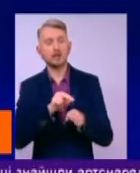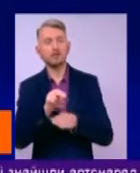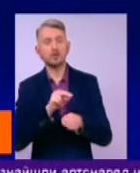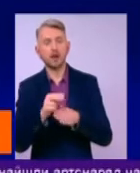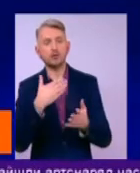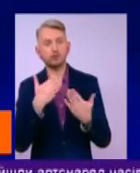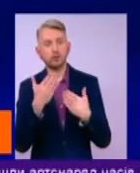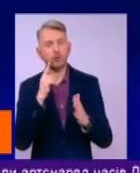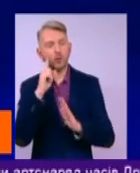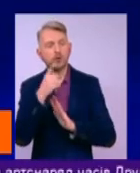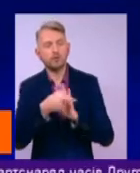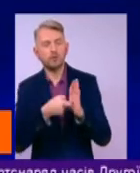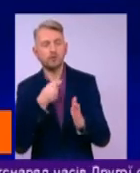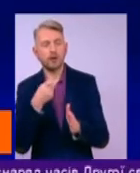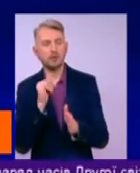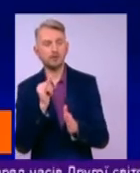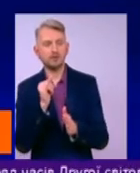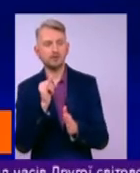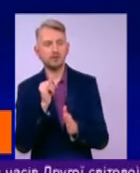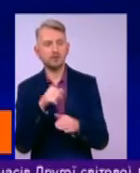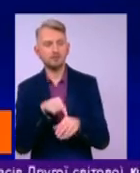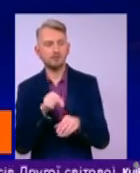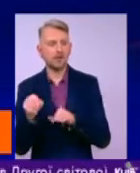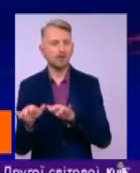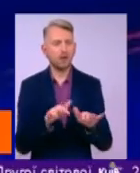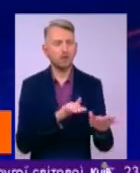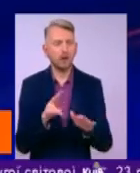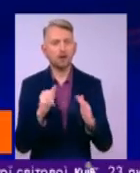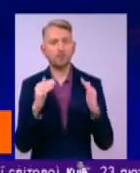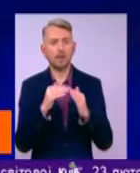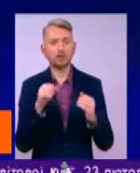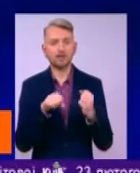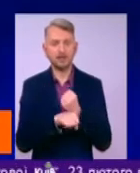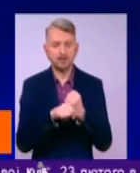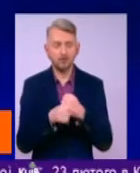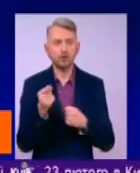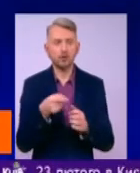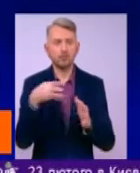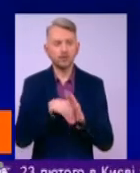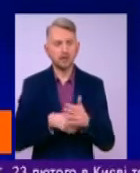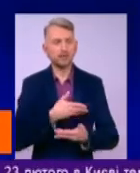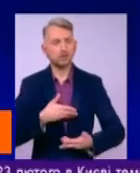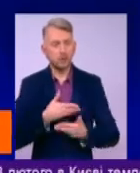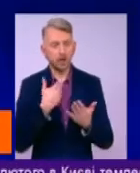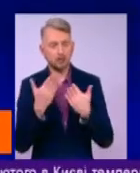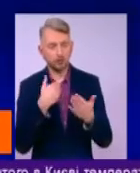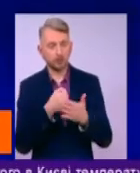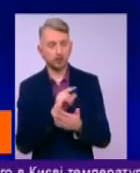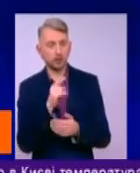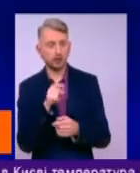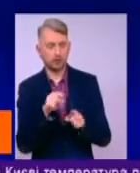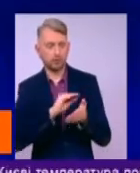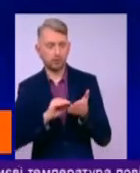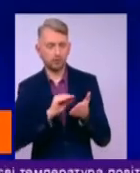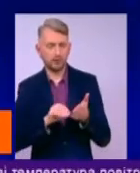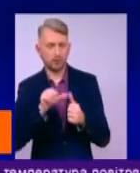стосовно розпізнавання і реагування на домашнє насильство, в тому числі і сексуальне, по відношенню до дитини, звичайно, що там